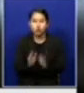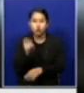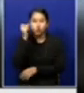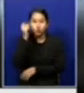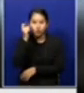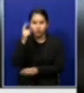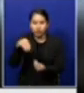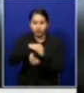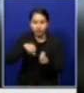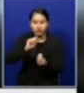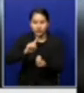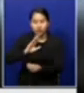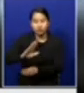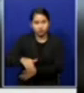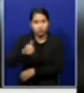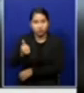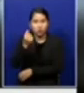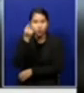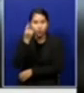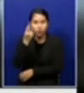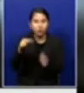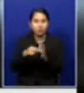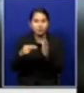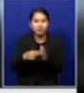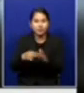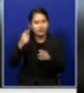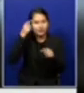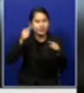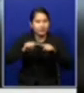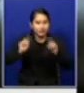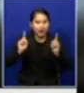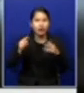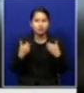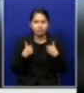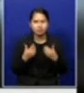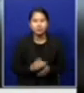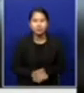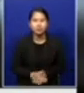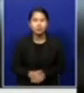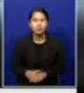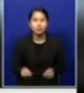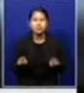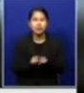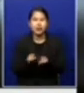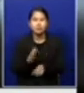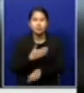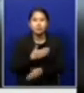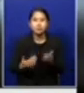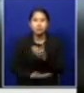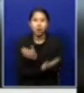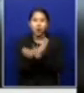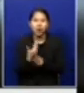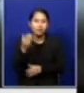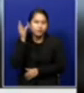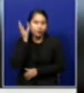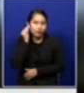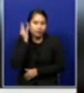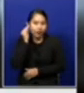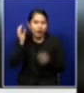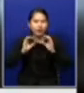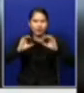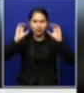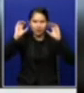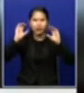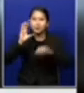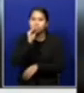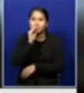การฟื้นฟูเศรษฐกิจที่แท้จริงคงไม่คิดแบบที่รัฐบาลกำลังจะทำโดยเฉพาะเมื่อผมได้รับฟังมีโอกาสได้รับฟังการชี้แจงรัฐบาลในการแถ